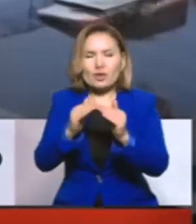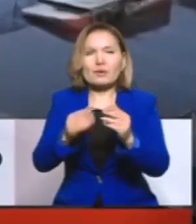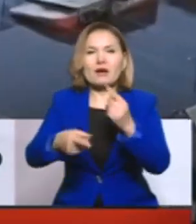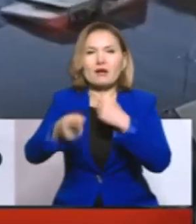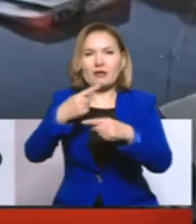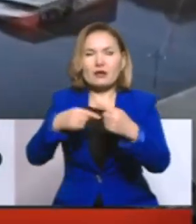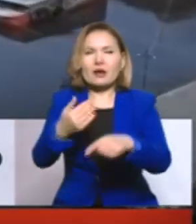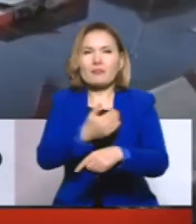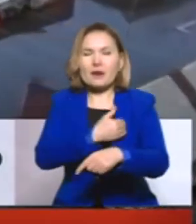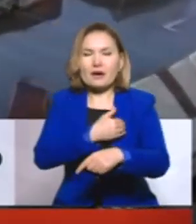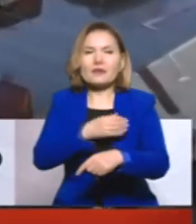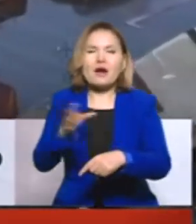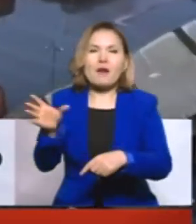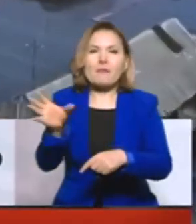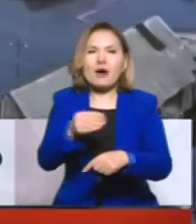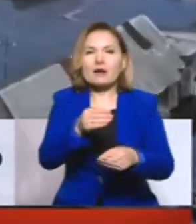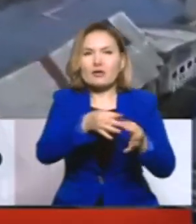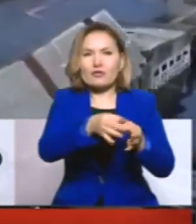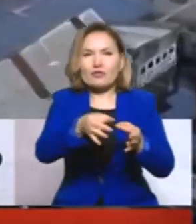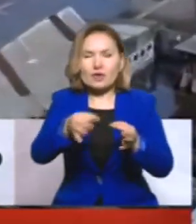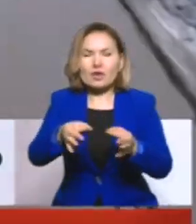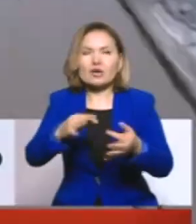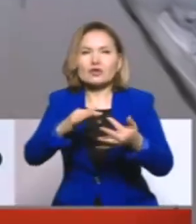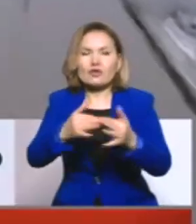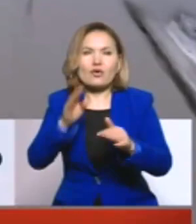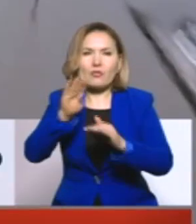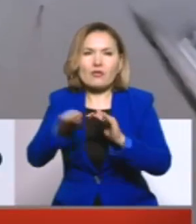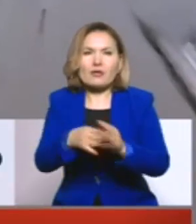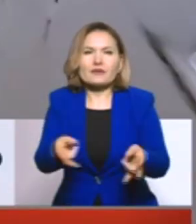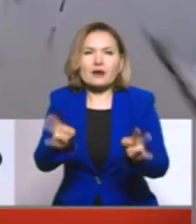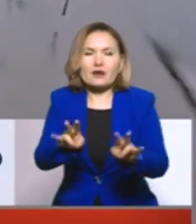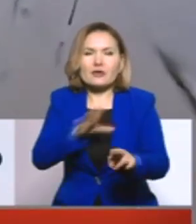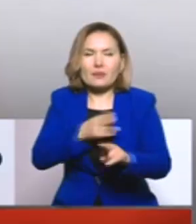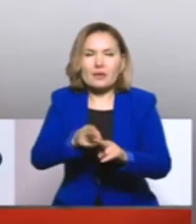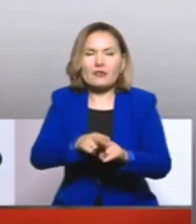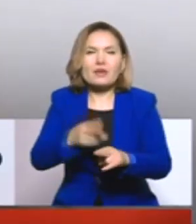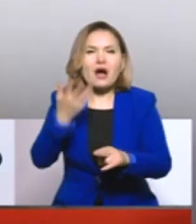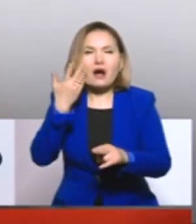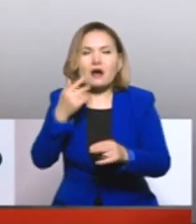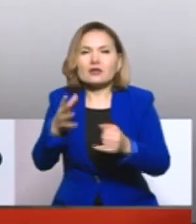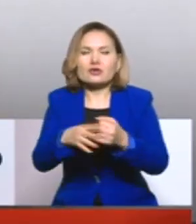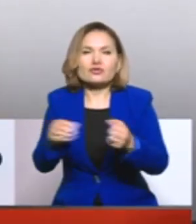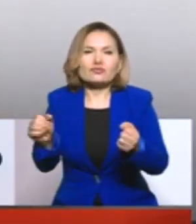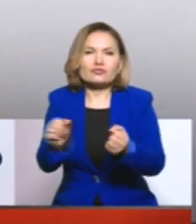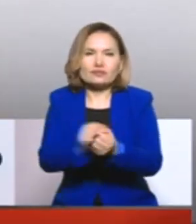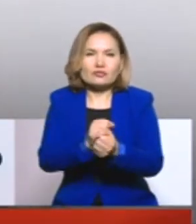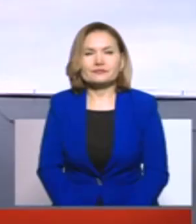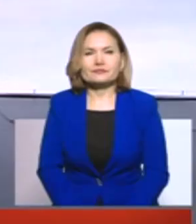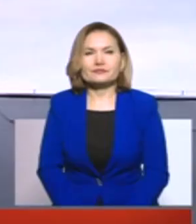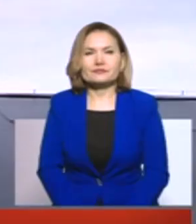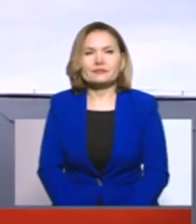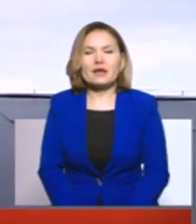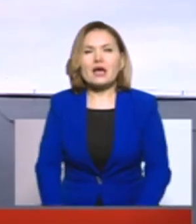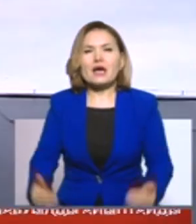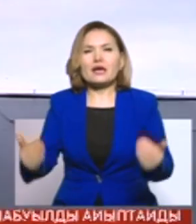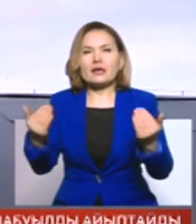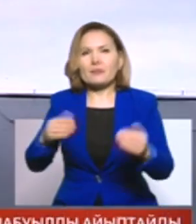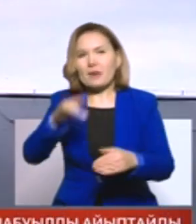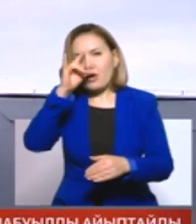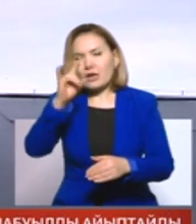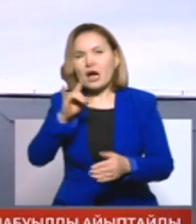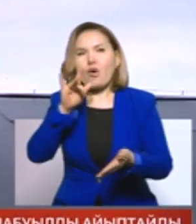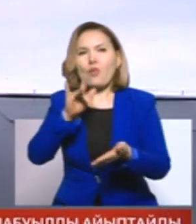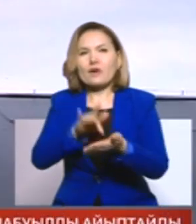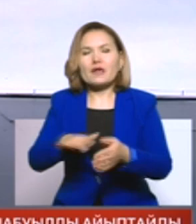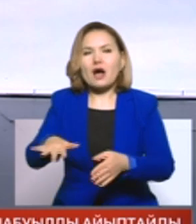келеді. Егер барлық жерді су алып жатса, қайда орауымыз керек? Және де жер қашан құрғайды деп уайымдап отырмыз. Енді